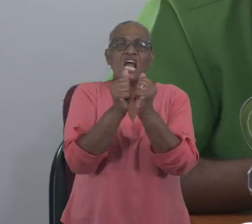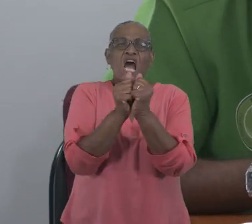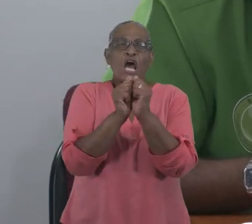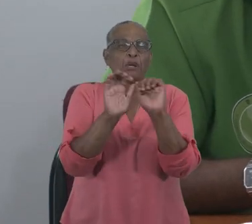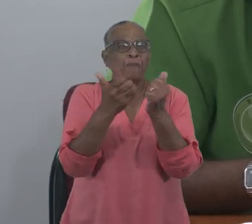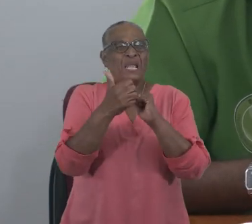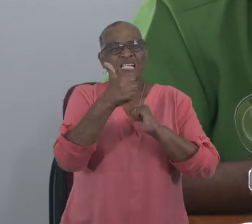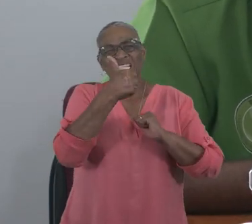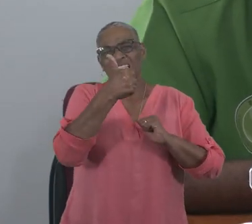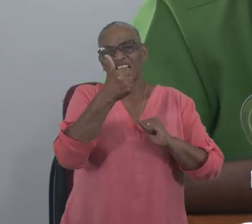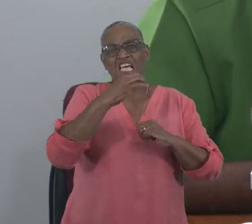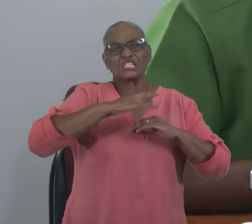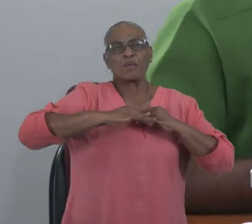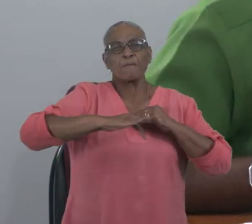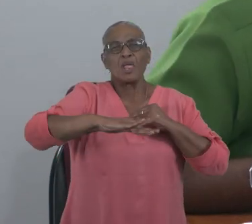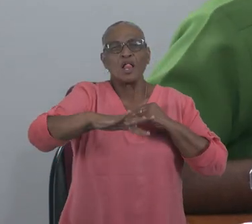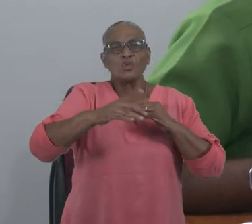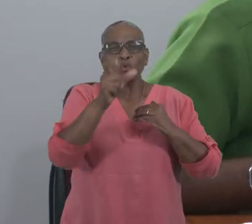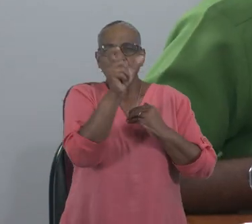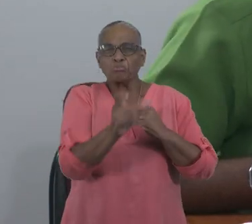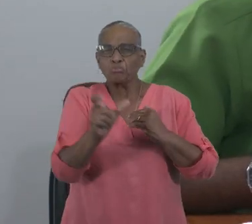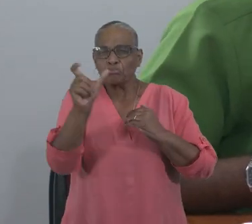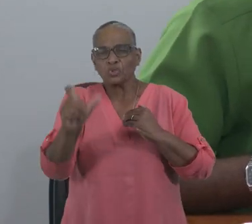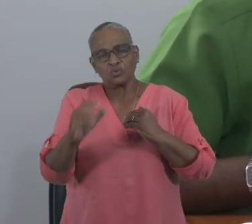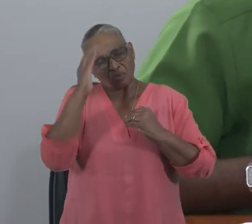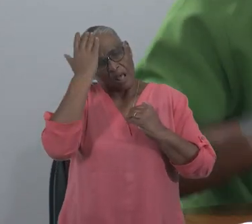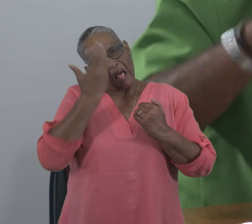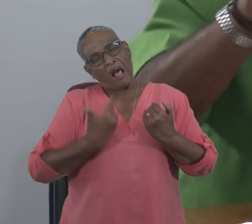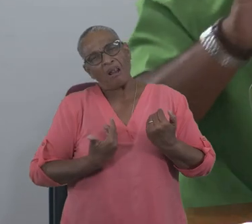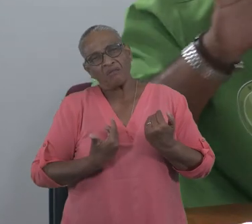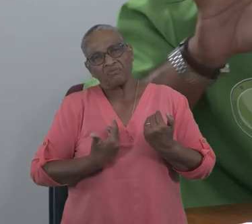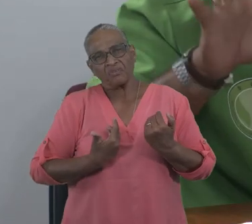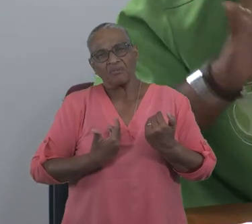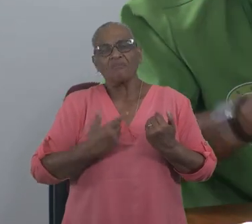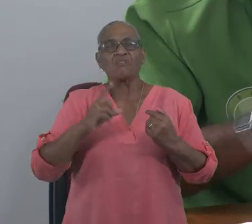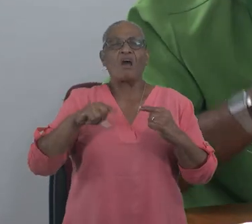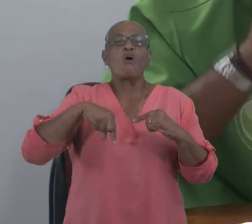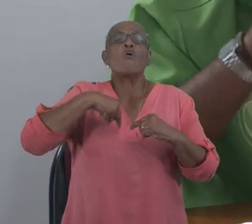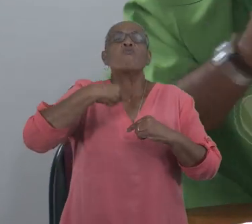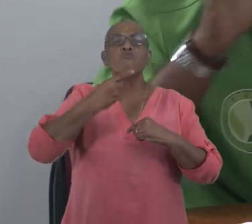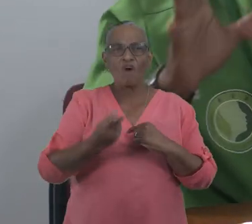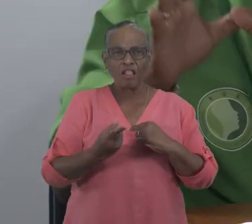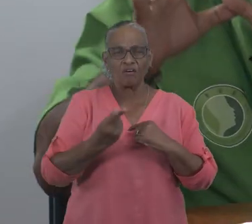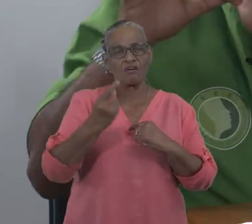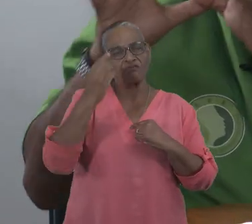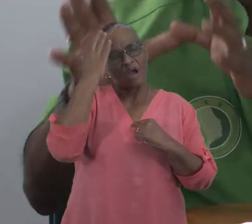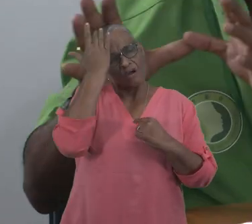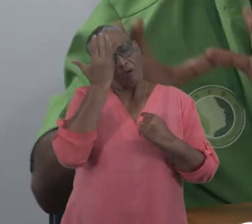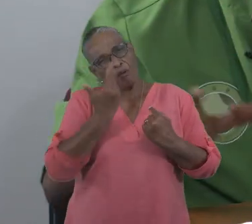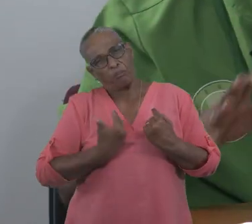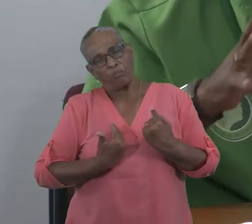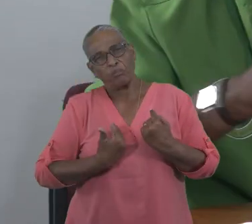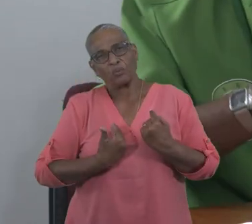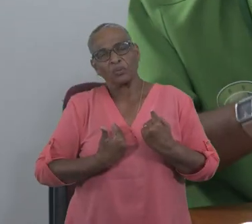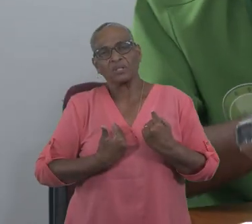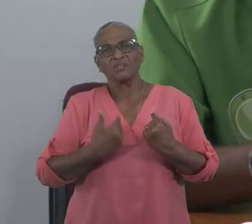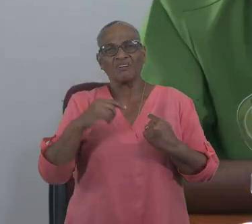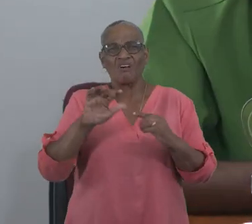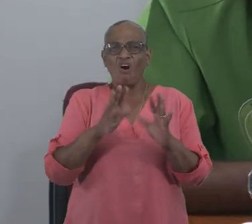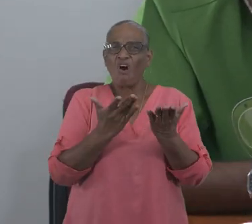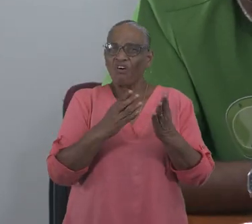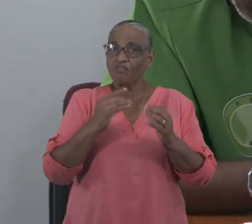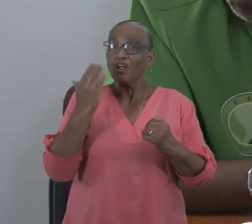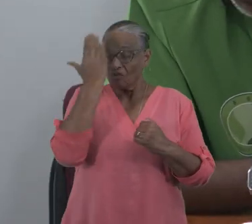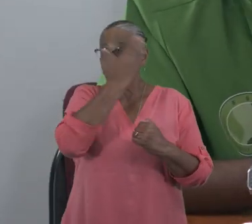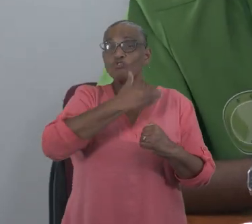Per jaar bijna 6 miljoen gevallen. Ik kom voor doden per jaar. Ten gevolge van een beroerte. Bijna 6 miljoen is